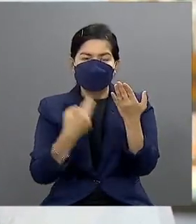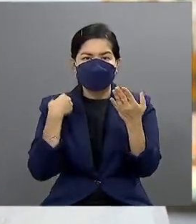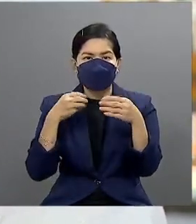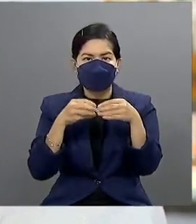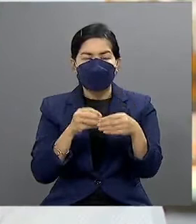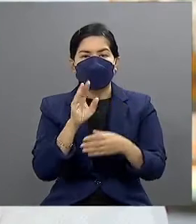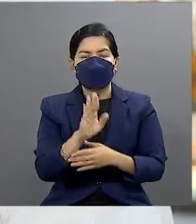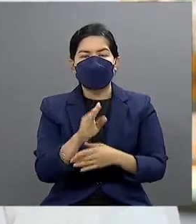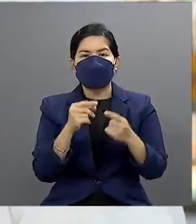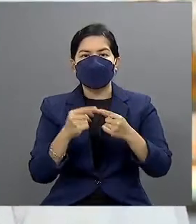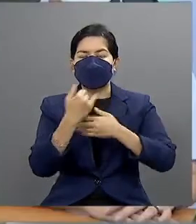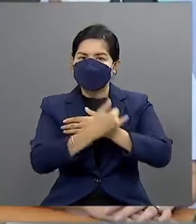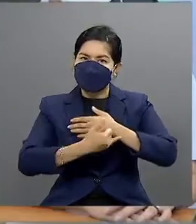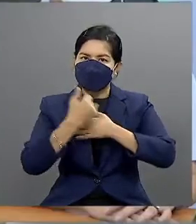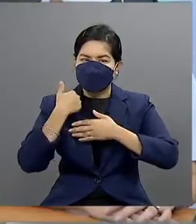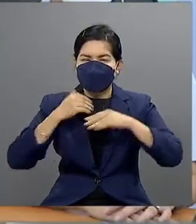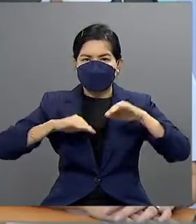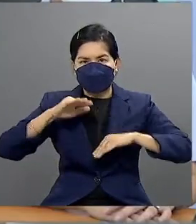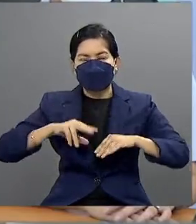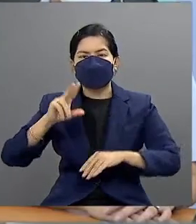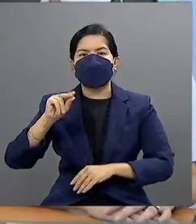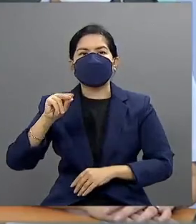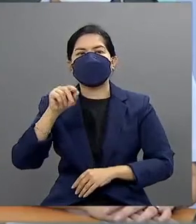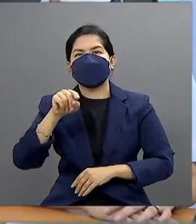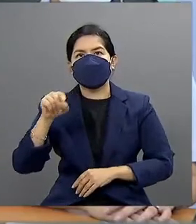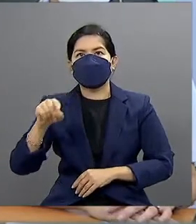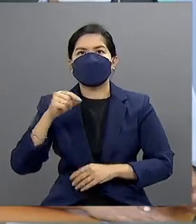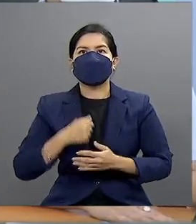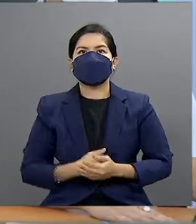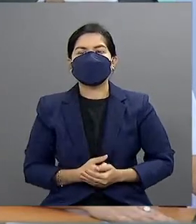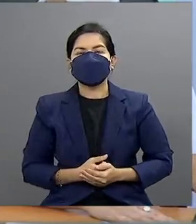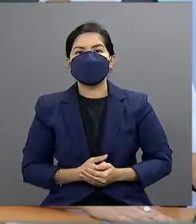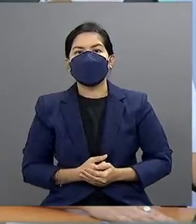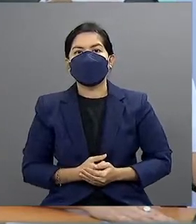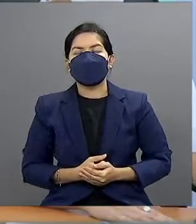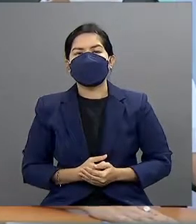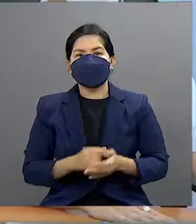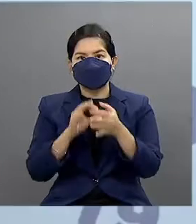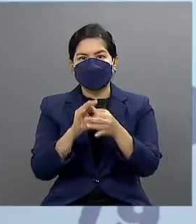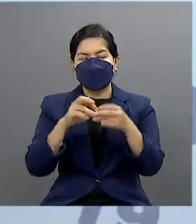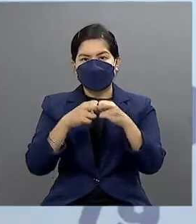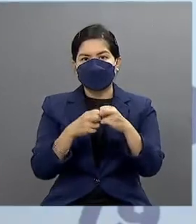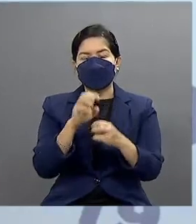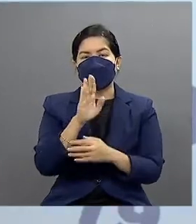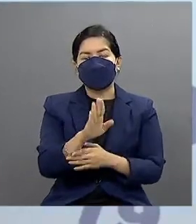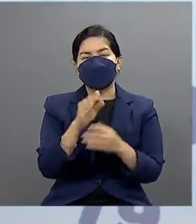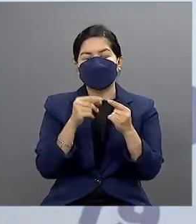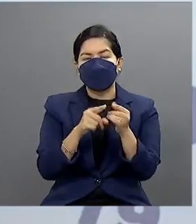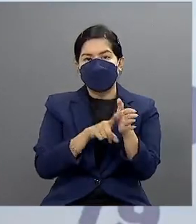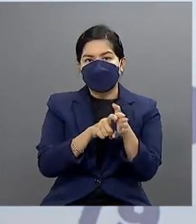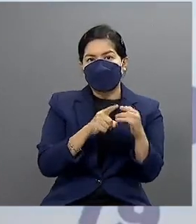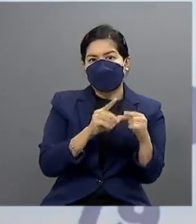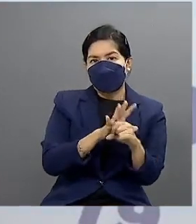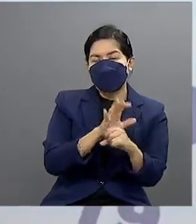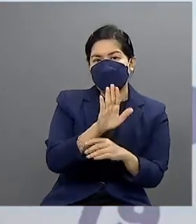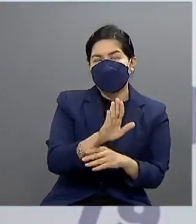าณสัก 30% ครับ ส่วนสถานการณ์โควิด-19 ที่จังหวัดเชียงใหม่ยังพบผู้ติดเชื้อโควิด-19 ราย